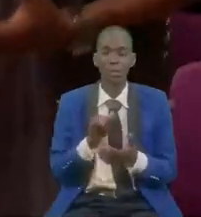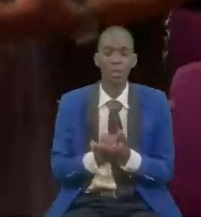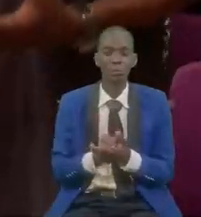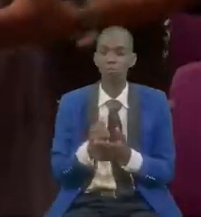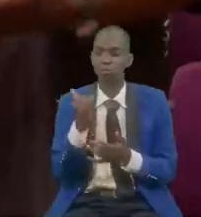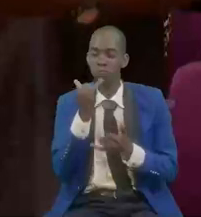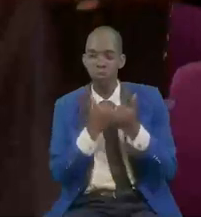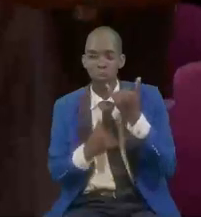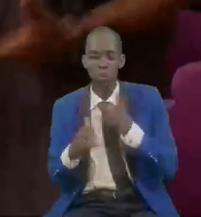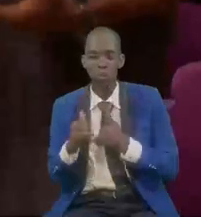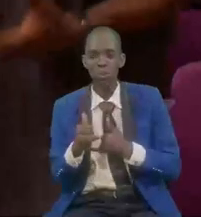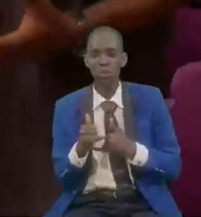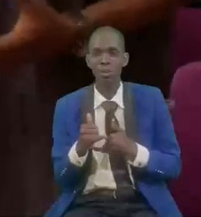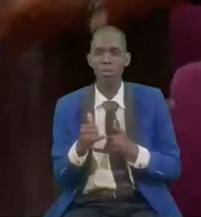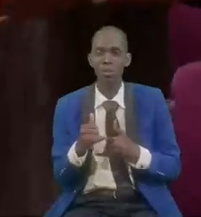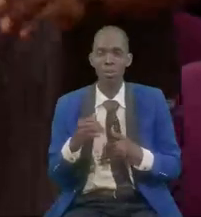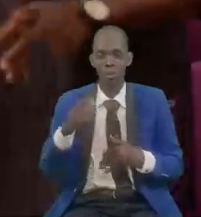Est-ce que vous avez